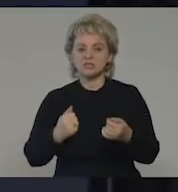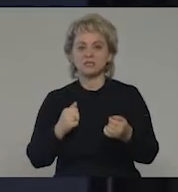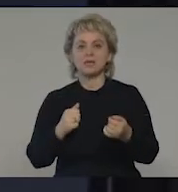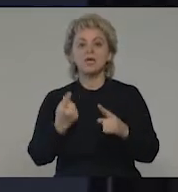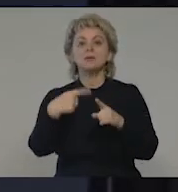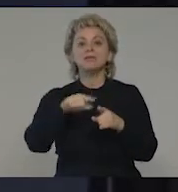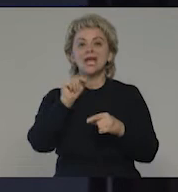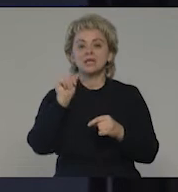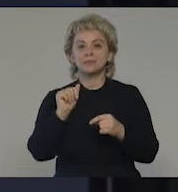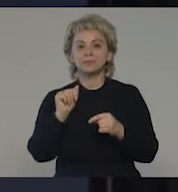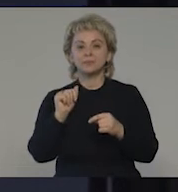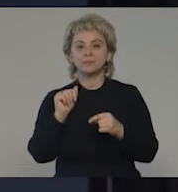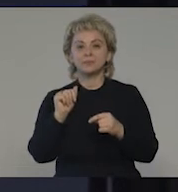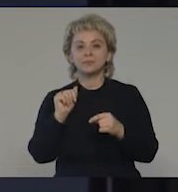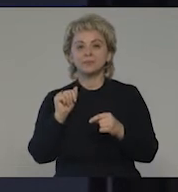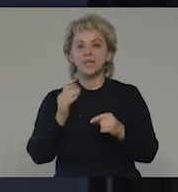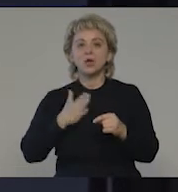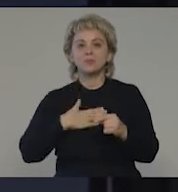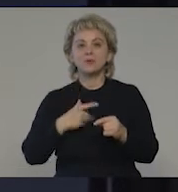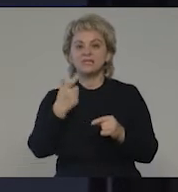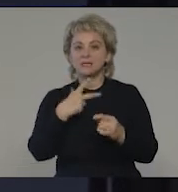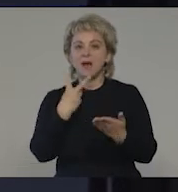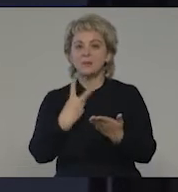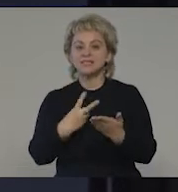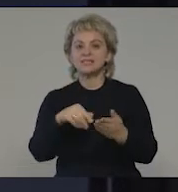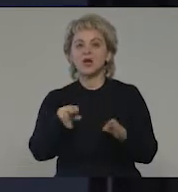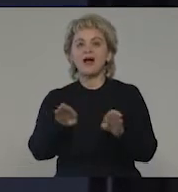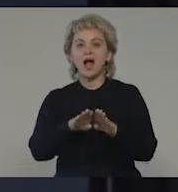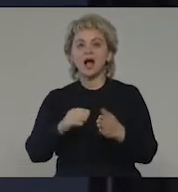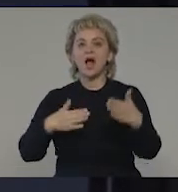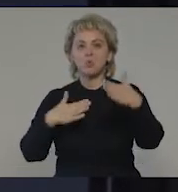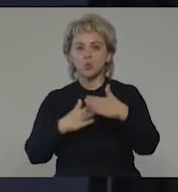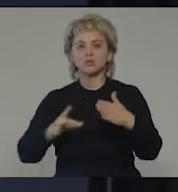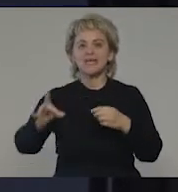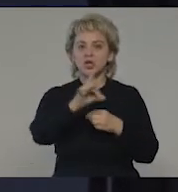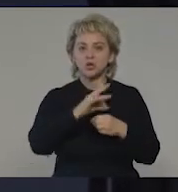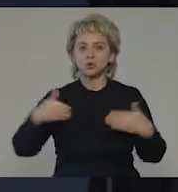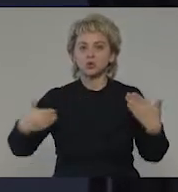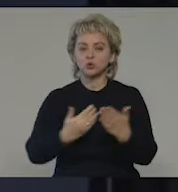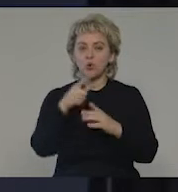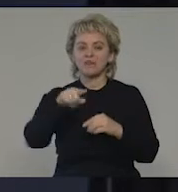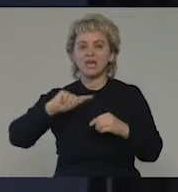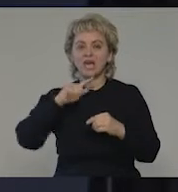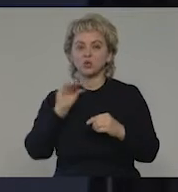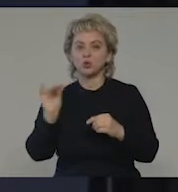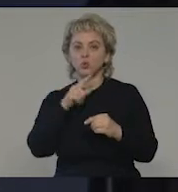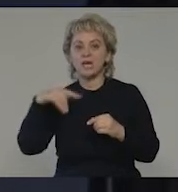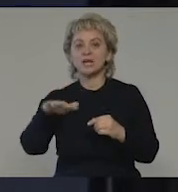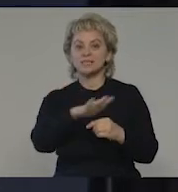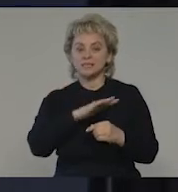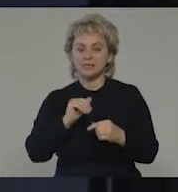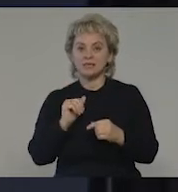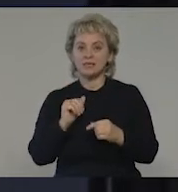При этом мы себя позиционируем как опорный регион новой экономики Юга России,